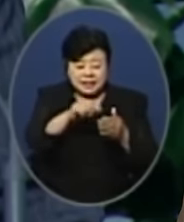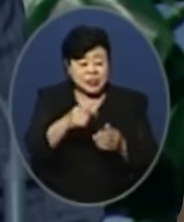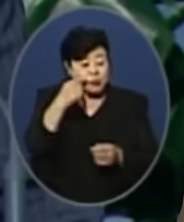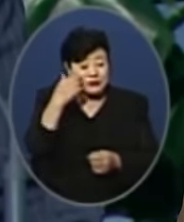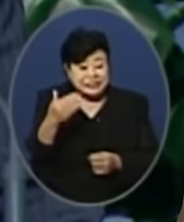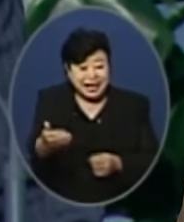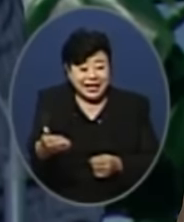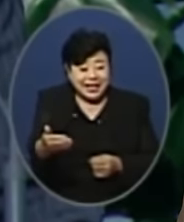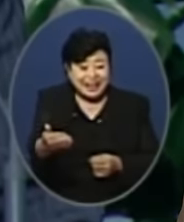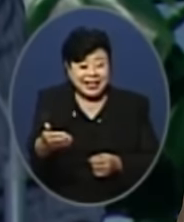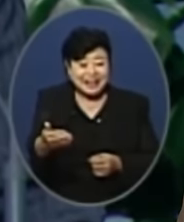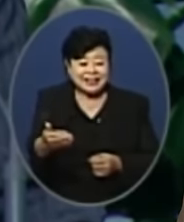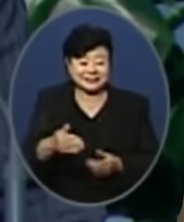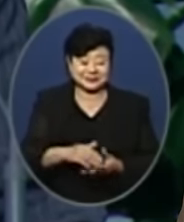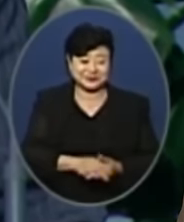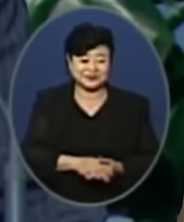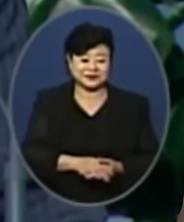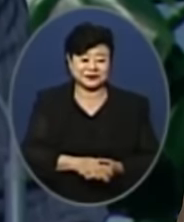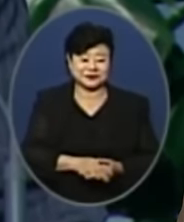무엇이냐?